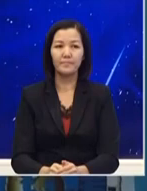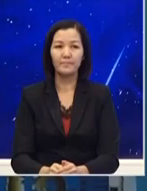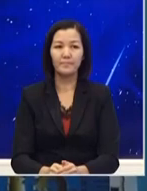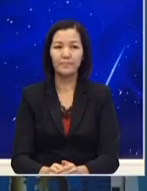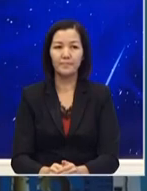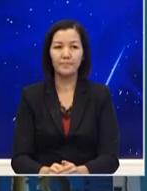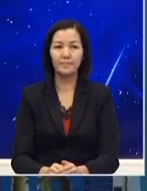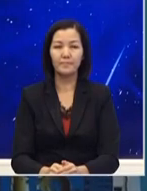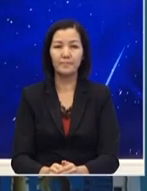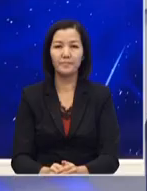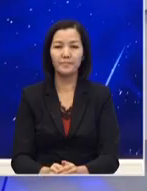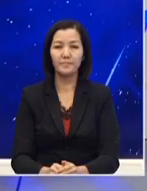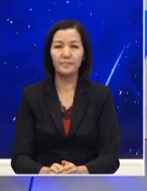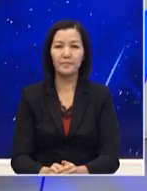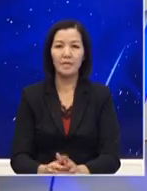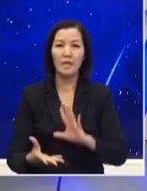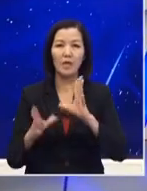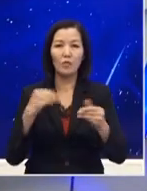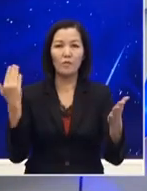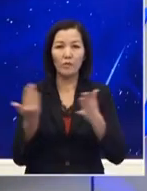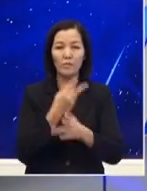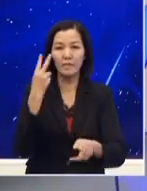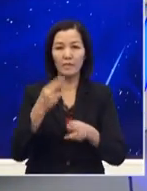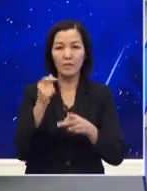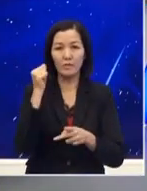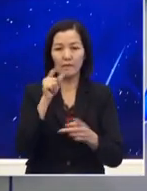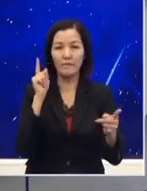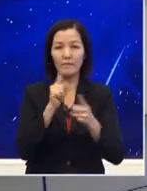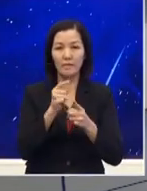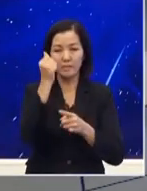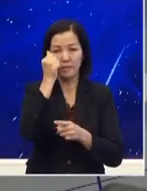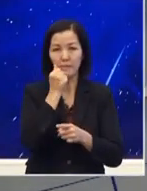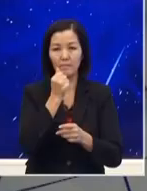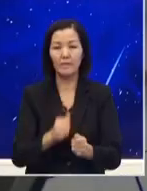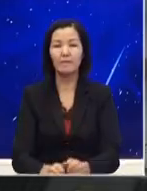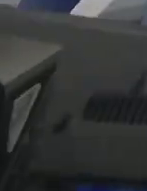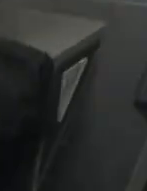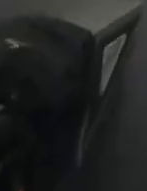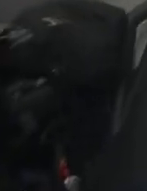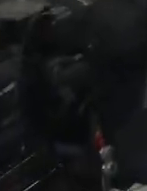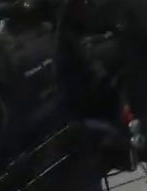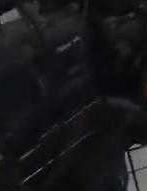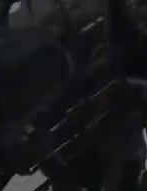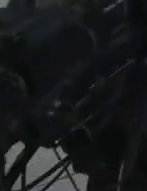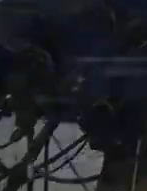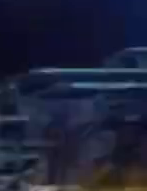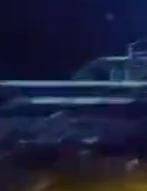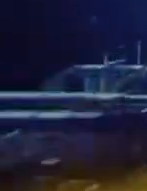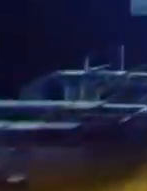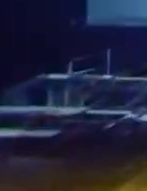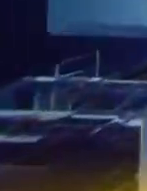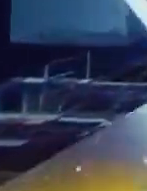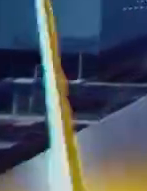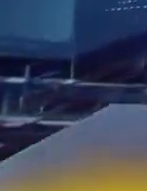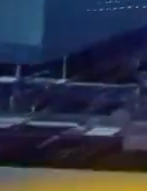телеканал ЖТСУ. Это были все новости к этому часу. Благодарю за внимание. До свидания.